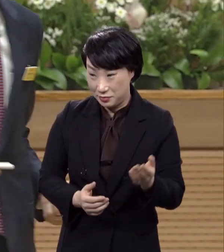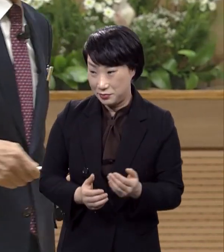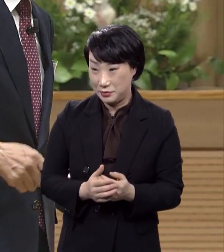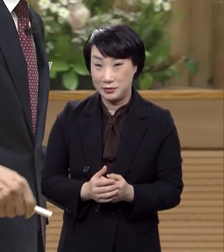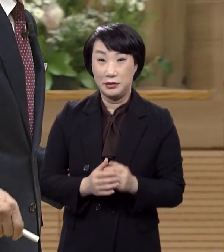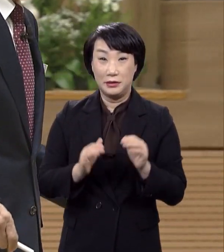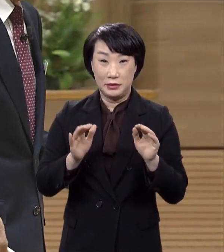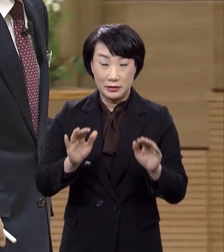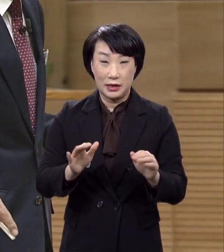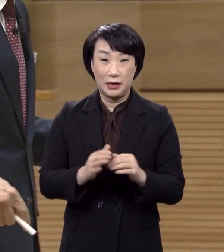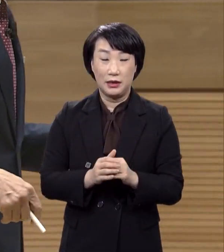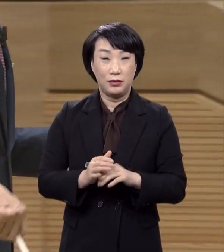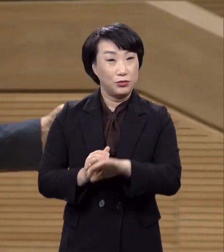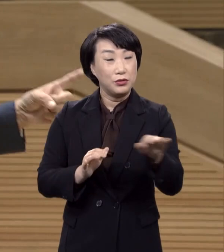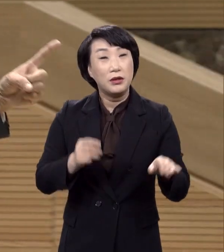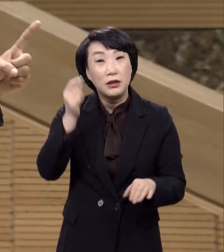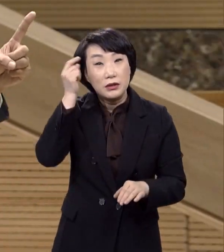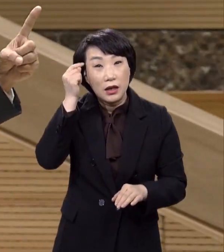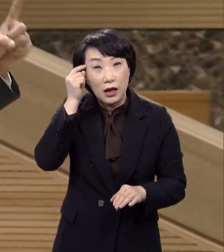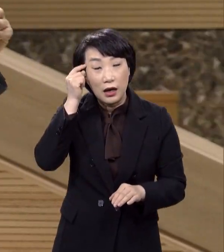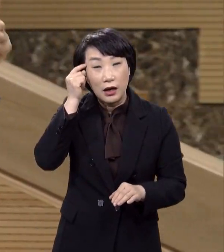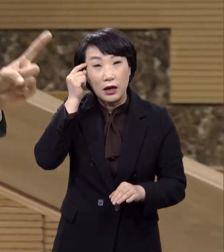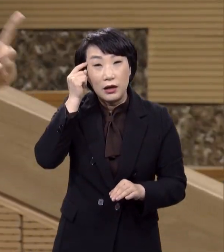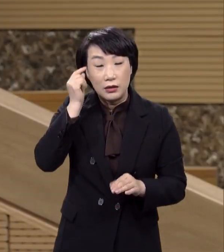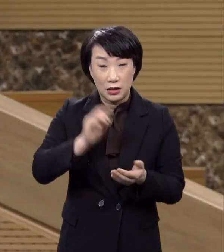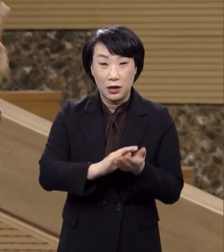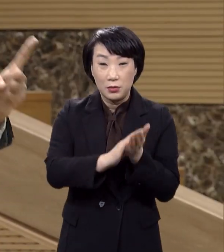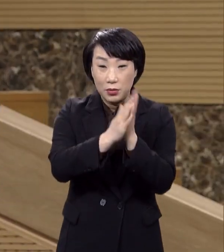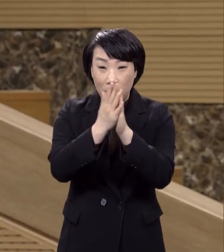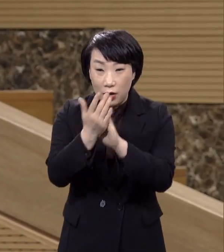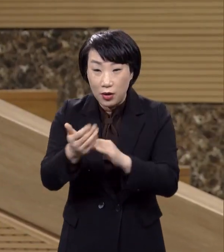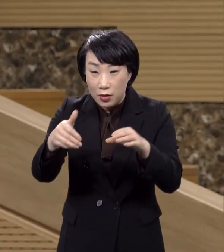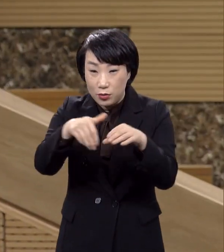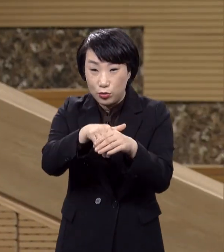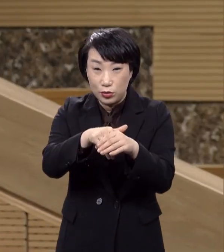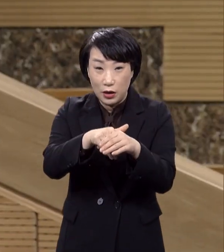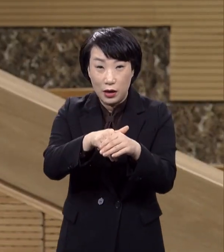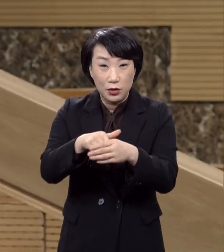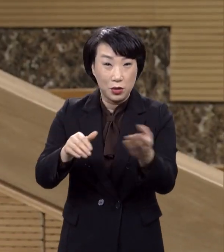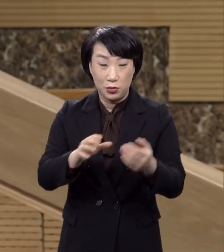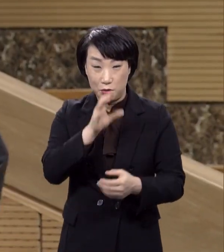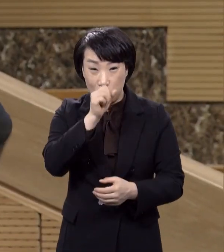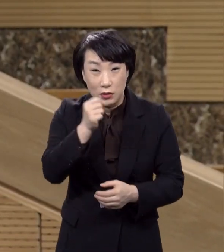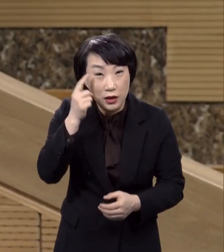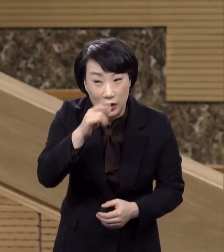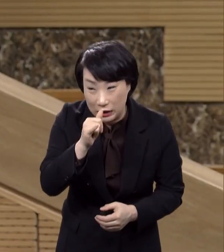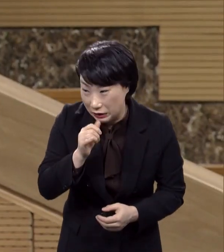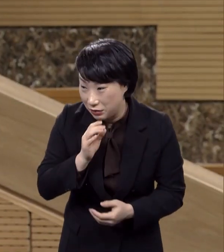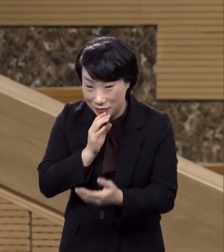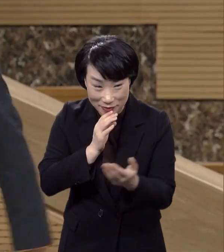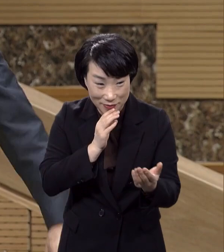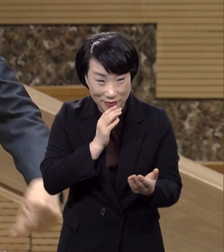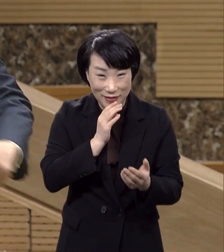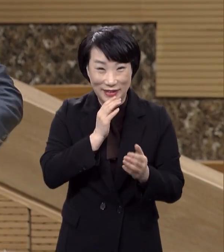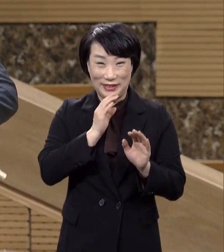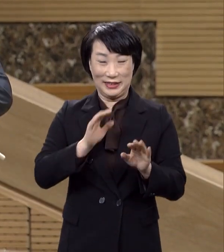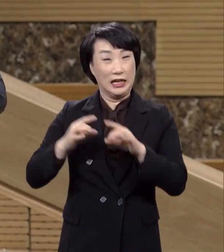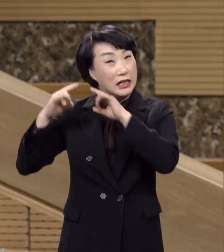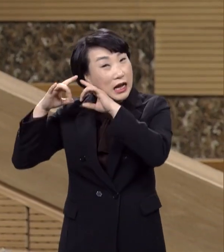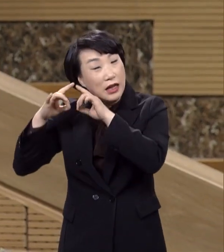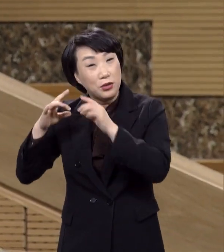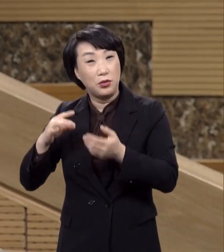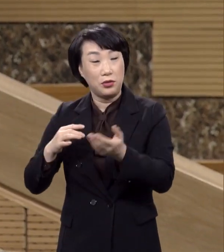변해가잖아요. 우리가 볼 때는 변해가는 문명이 굉장히 좋은 줄 알지만